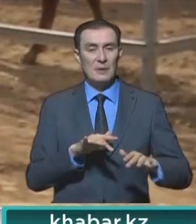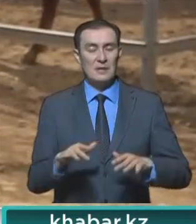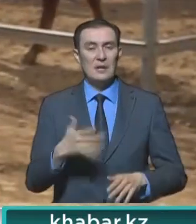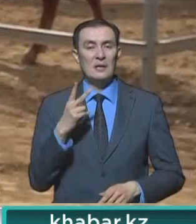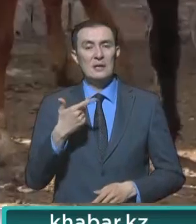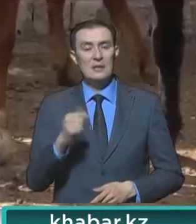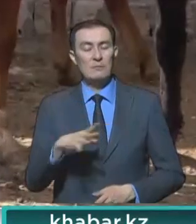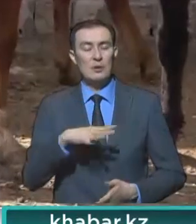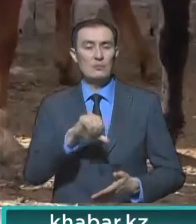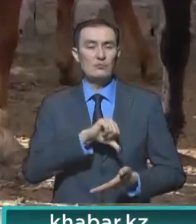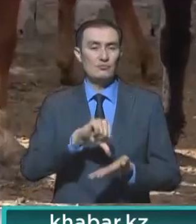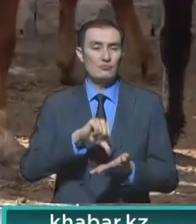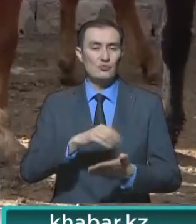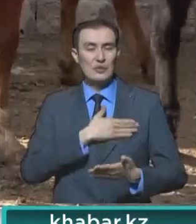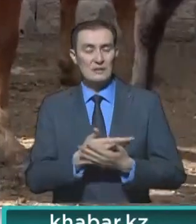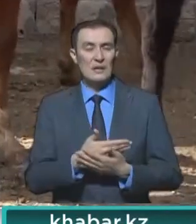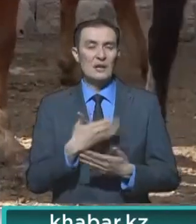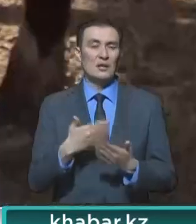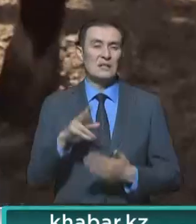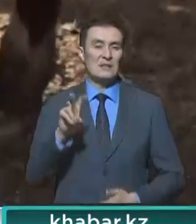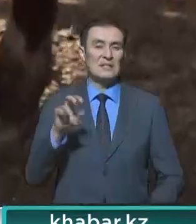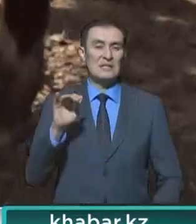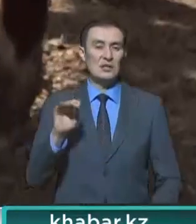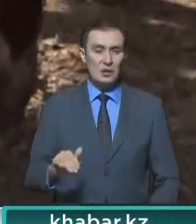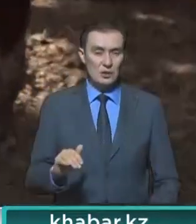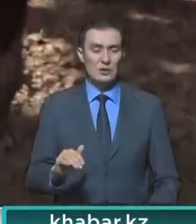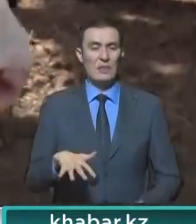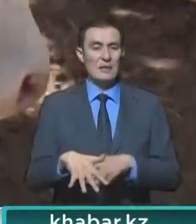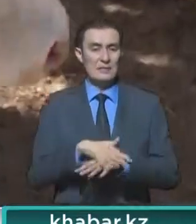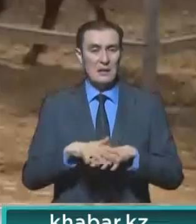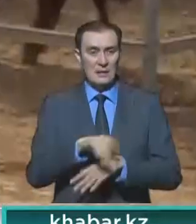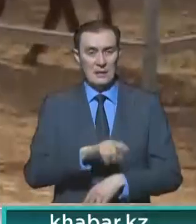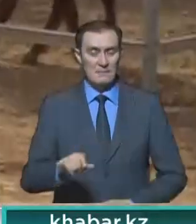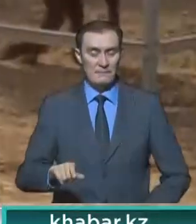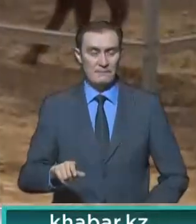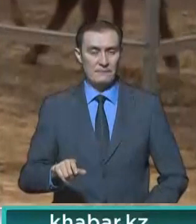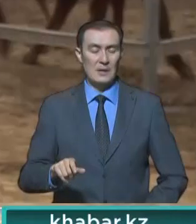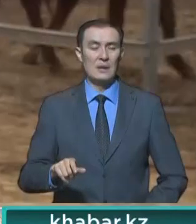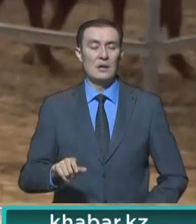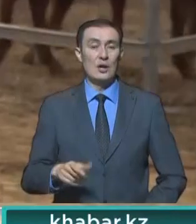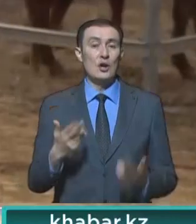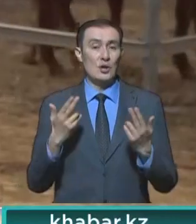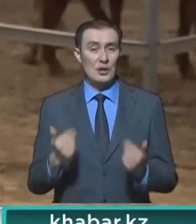приняло участие около 200 тысяч населения.